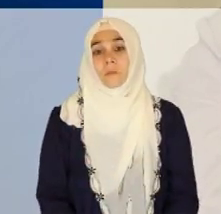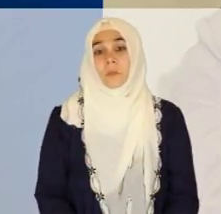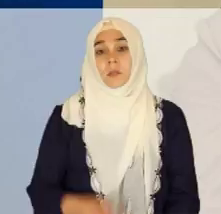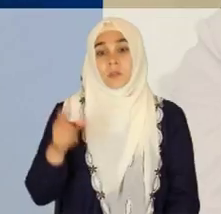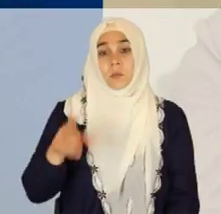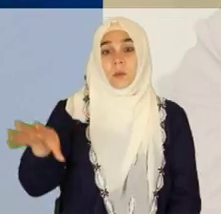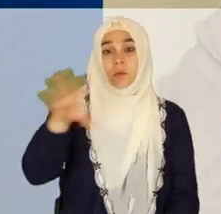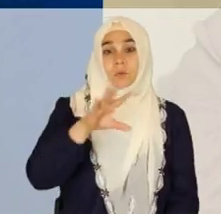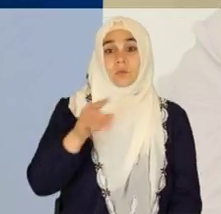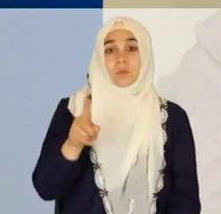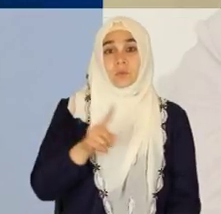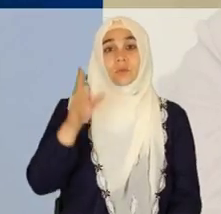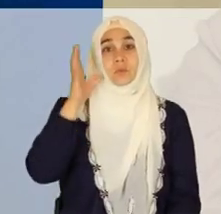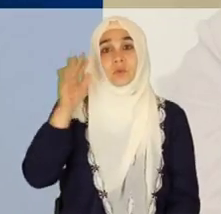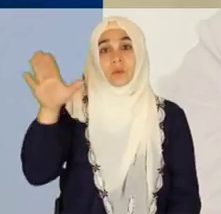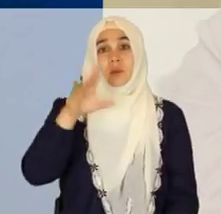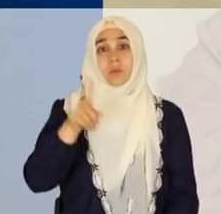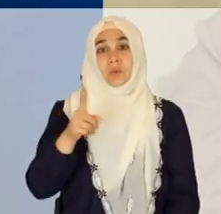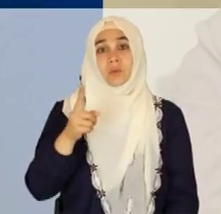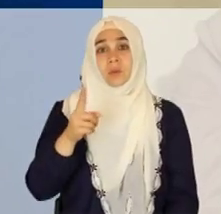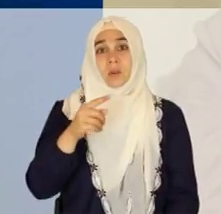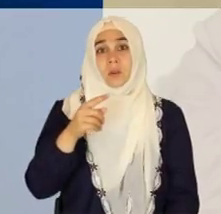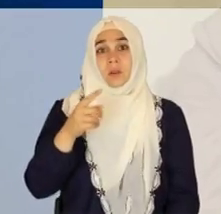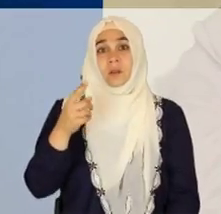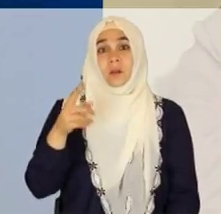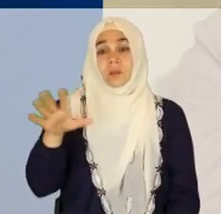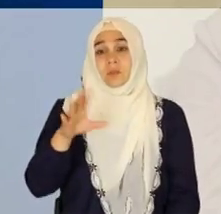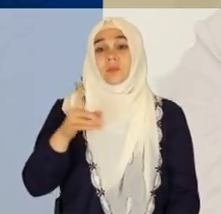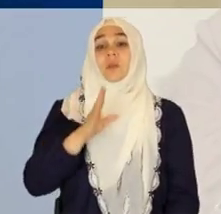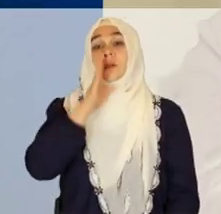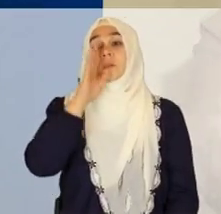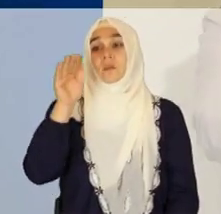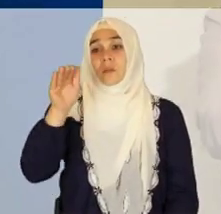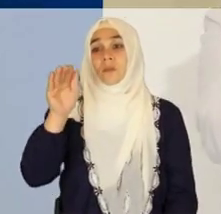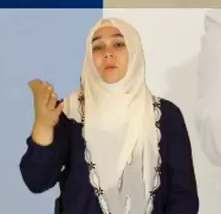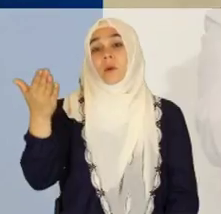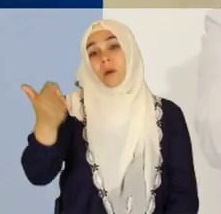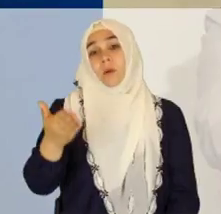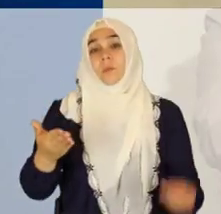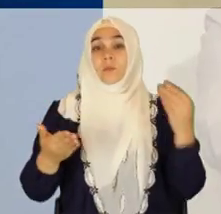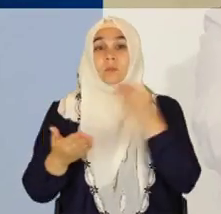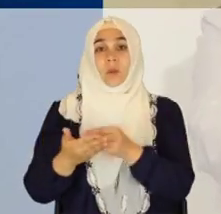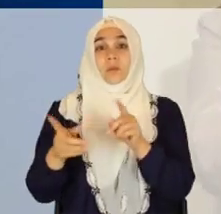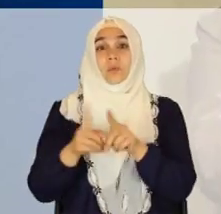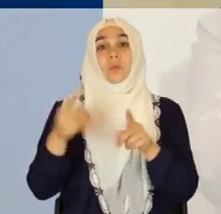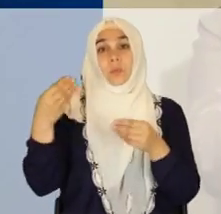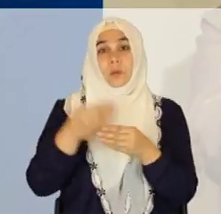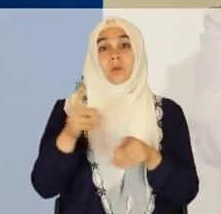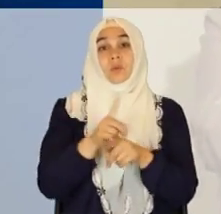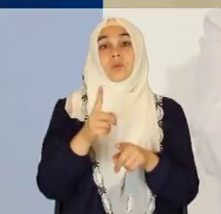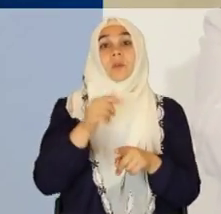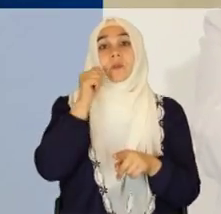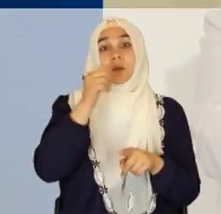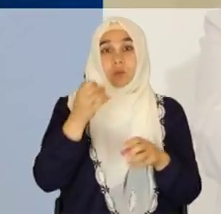Jamiyat uchun obro' emas, mo'min musulmonlar uchun obro' emas. Qandaydir ularning a'zolari chiqib, ko'chada qo'lini uzatib turibdi, bersa cho'ntagiga soladi,